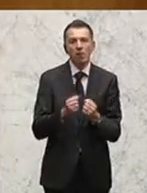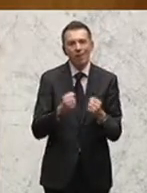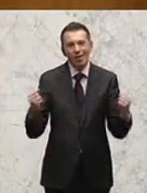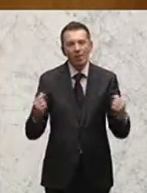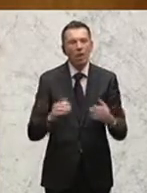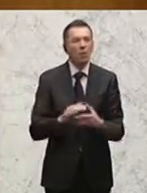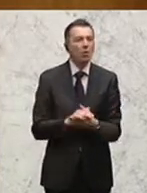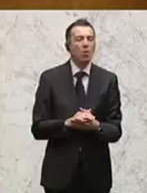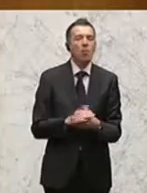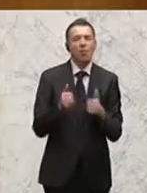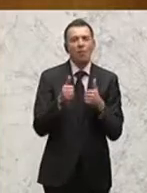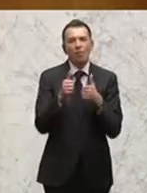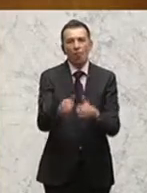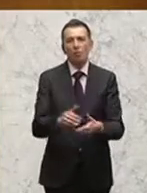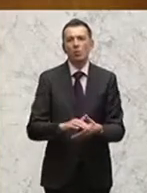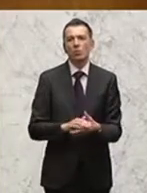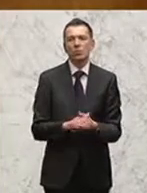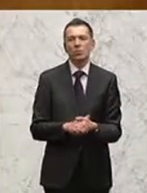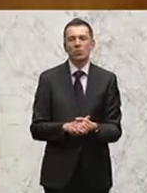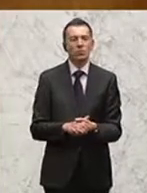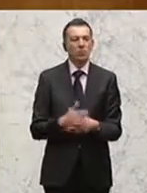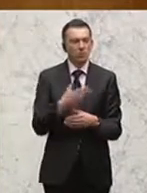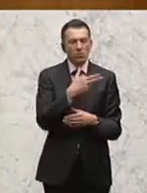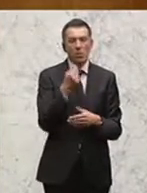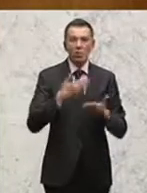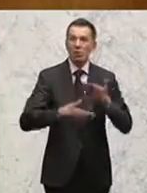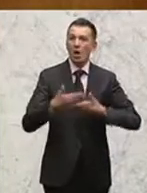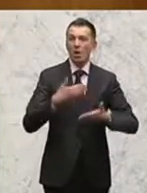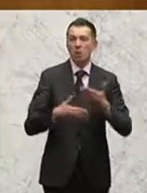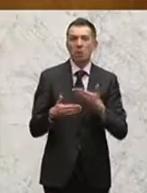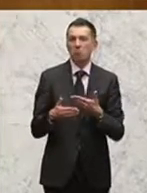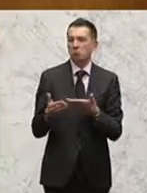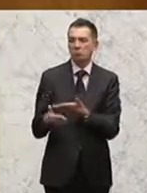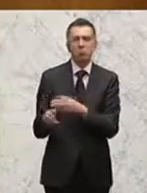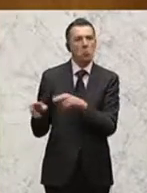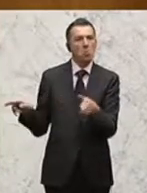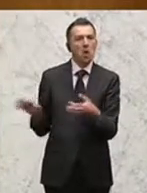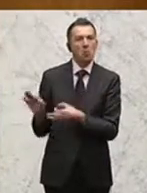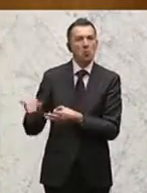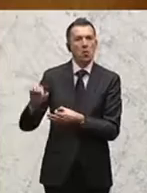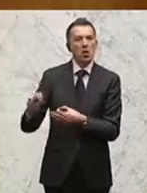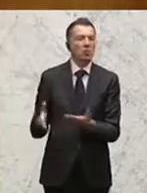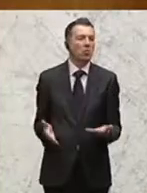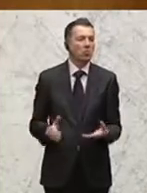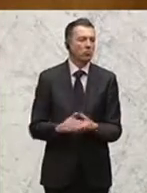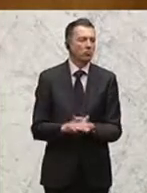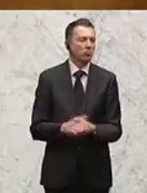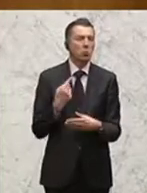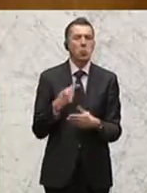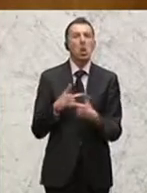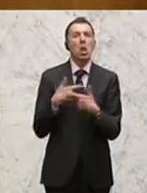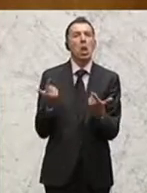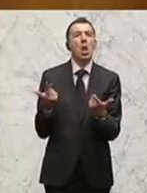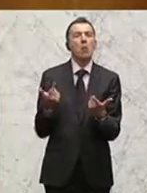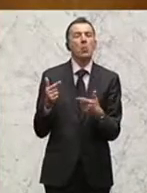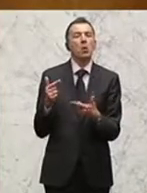Vergewaltigung, Verfolgung und Menschenhandel stehen an der Tagesordnung, ja werden als